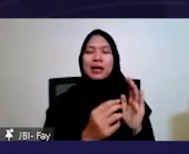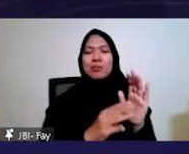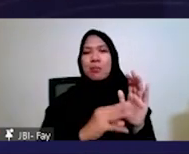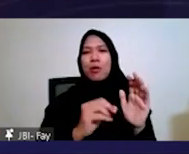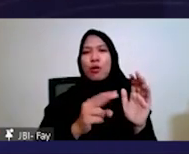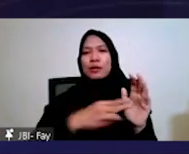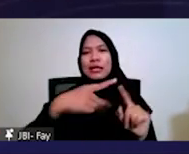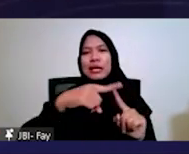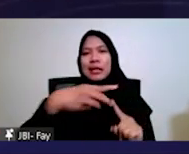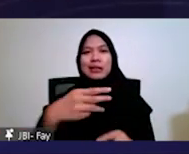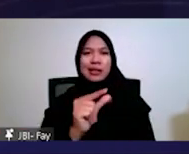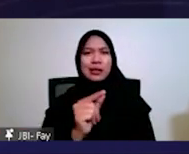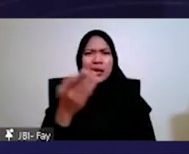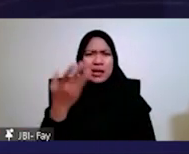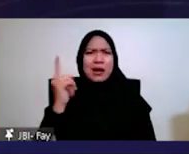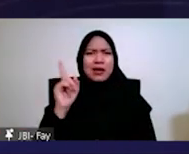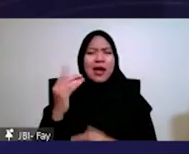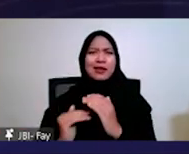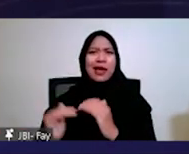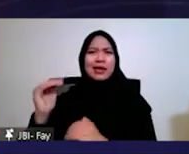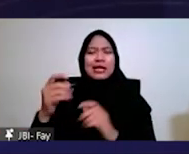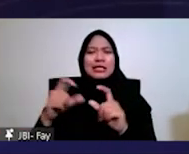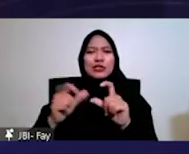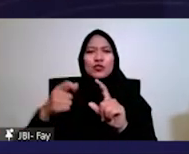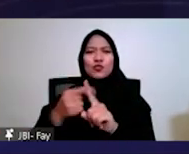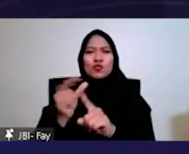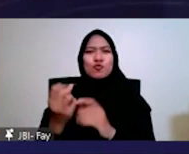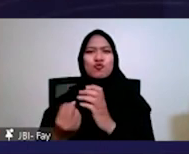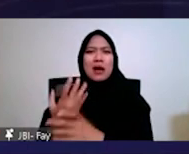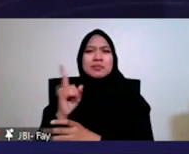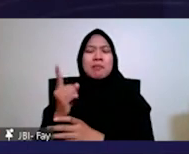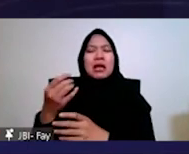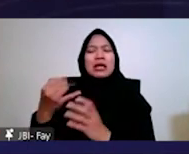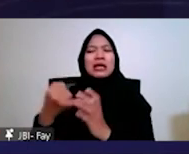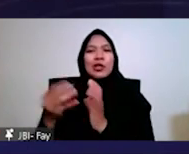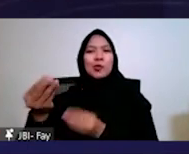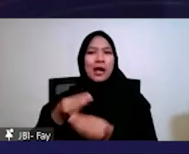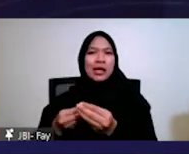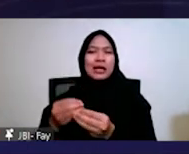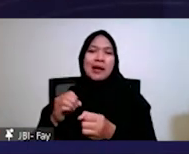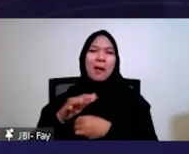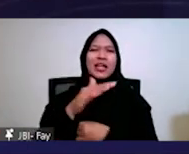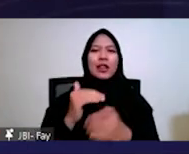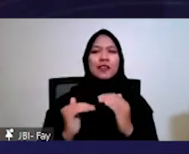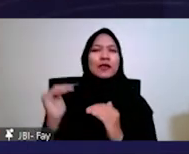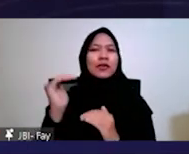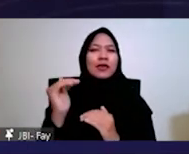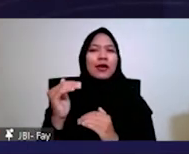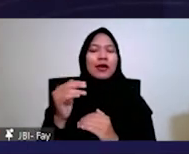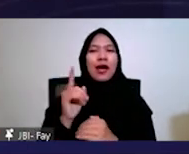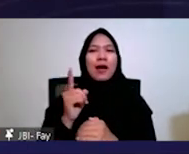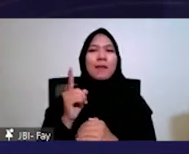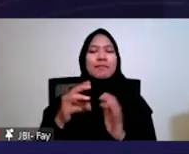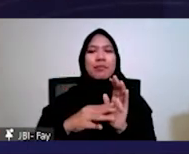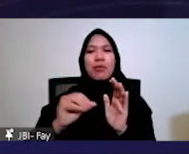ada kenaikan suku bunga karena tekanan nilai tukar dan jumlah ikhlas yang tinggi Oleh karena itu moneternya nah